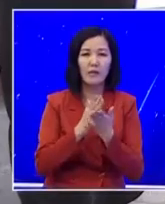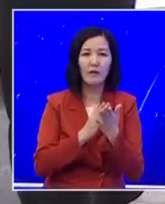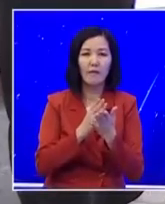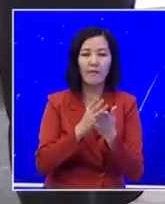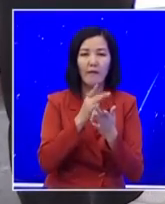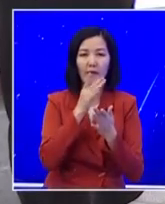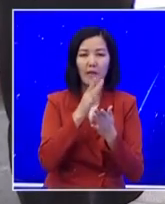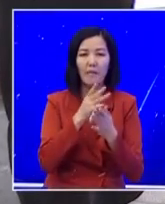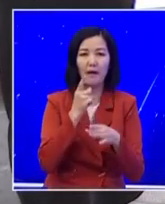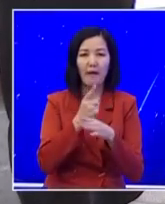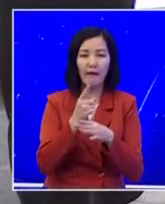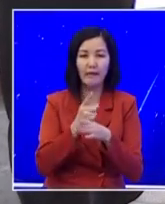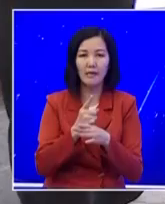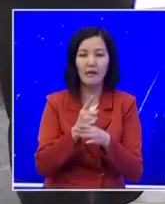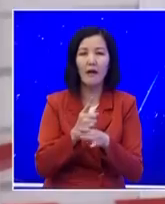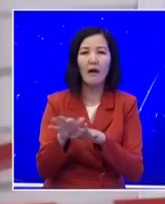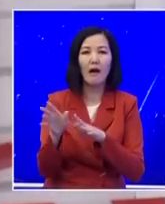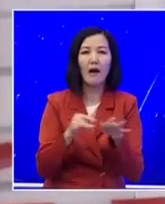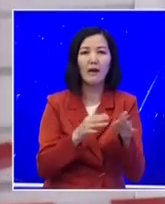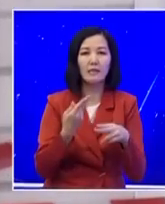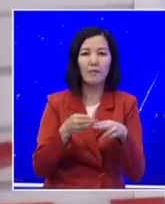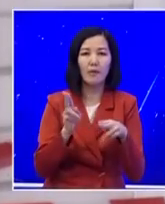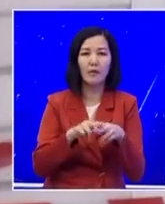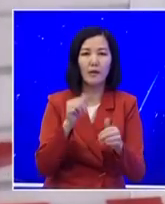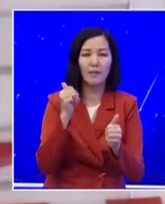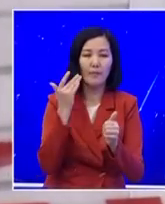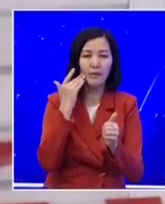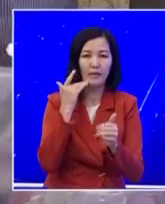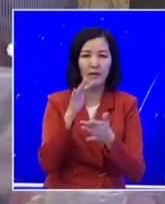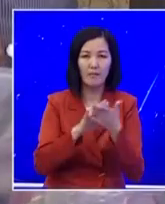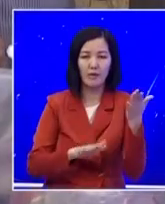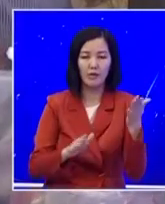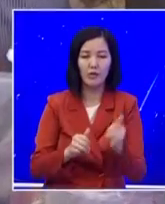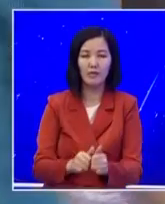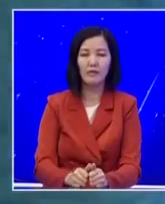период карантина. Акции, подобные этой, проводятся на постоянной основе.